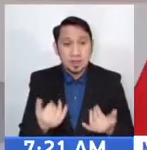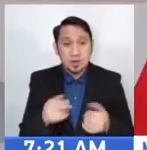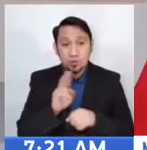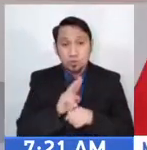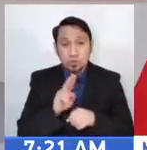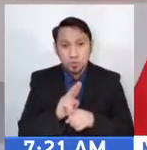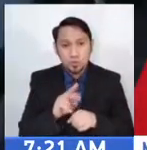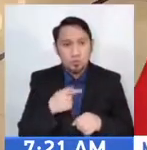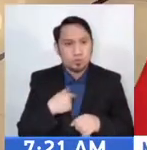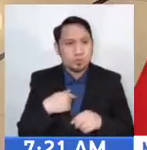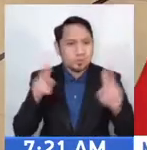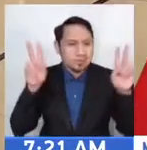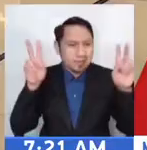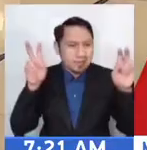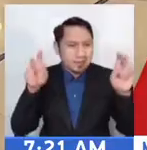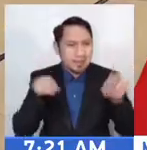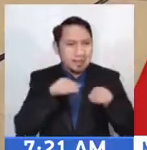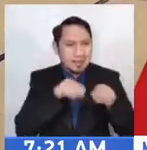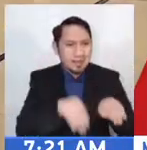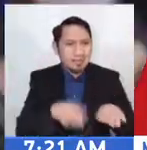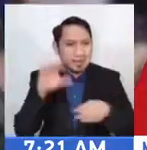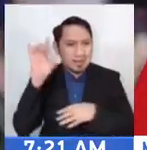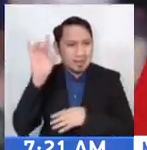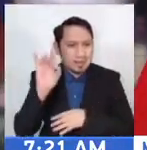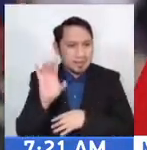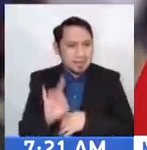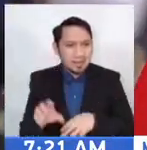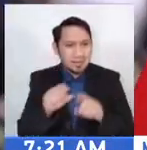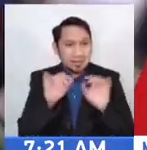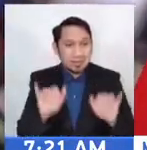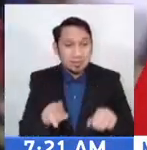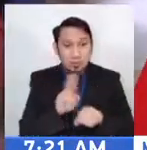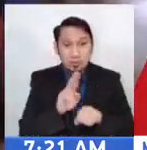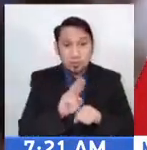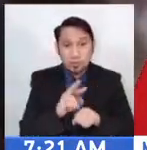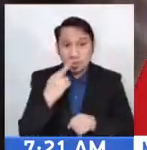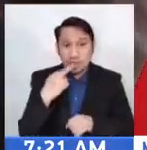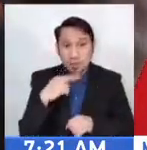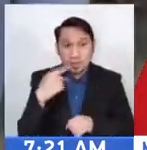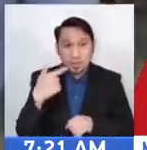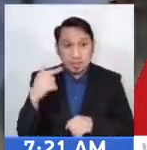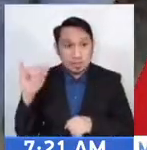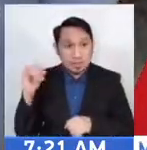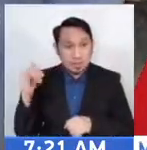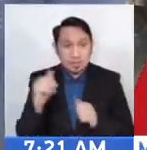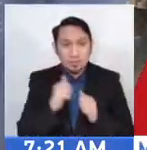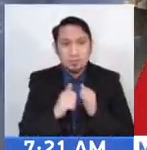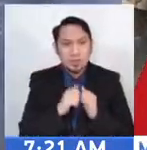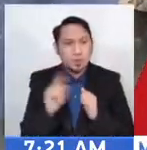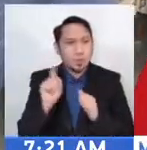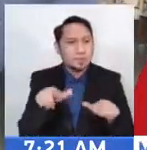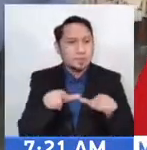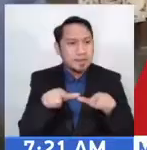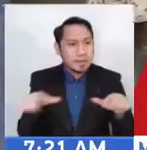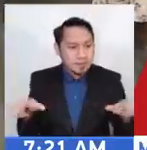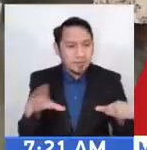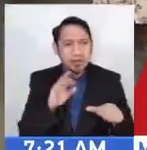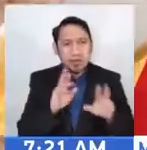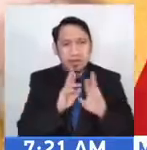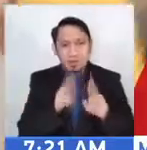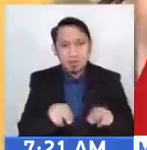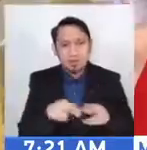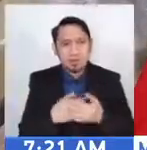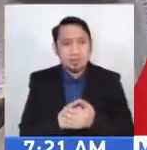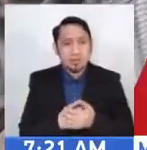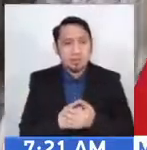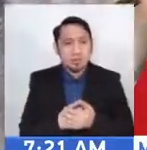kung saan ginagamit ang mga kulay pula, dilaw at berde. Ito para ipakita ang level ng kahandaan, pag-responde batay sa